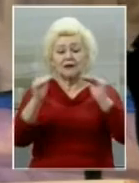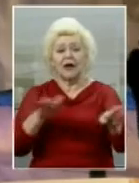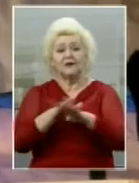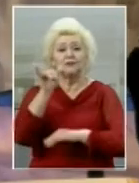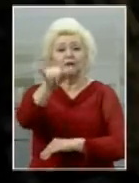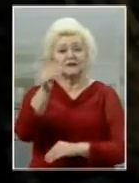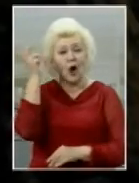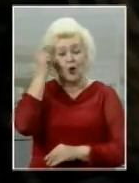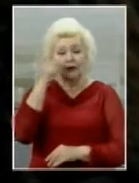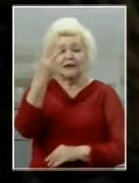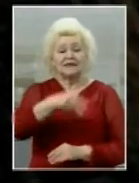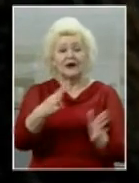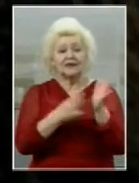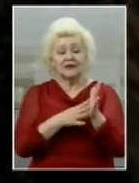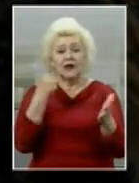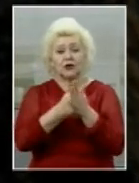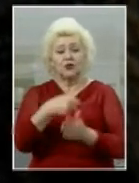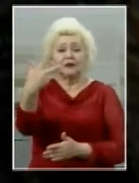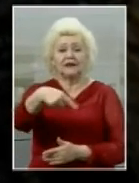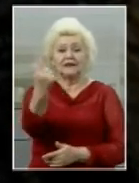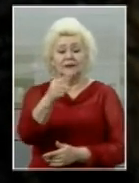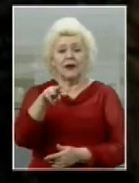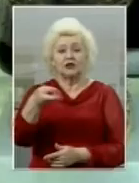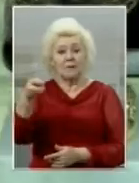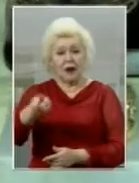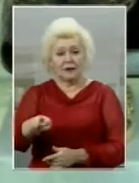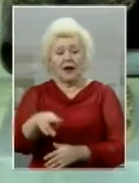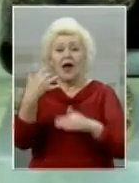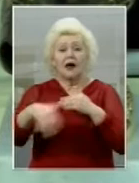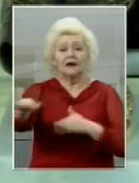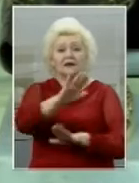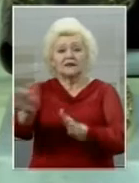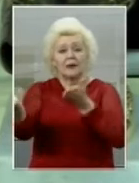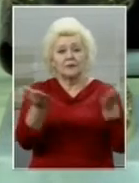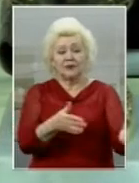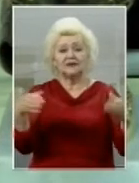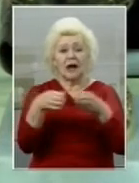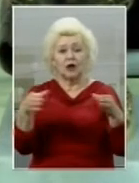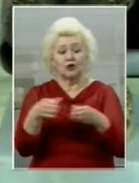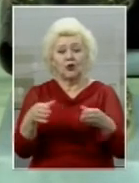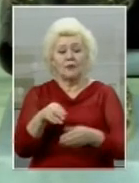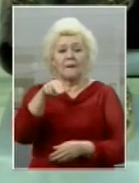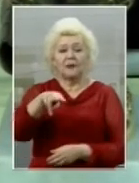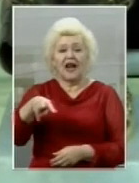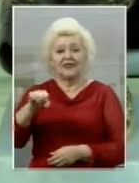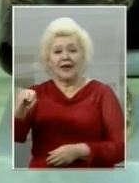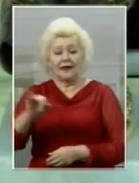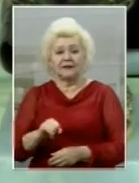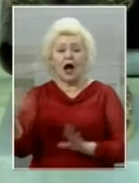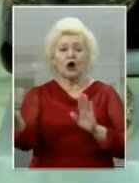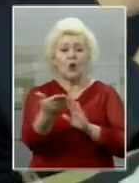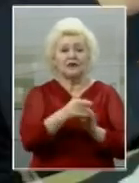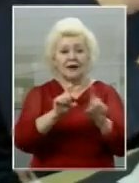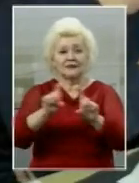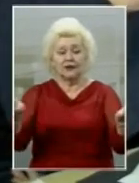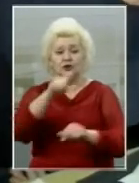відбудеться у Києві з 29 по 31 травня. Херсонщину представлятиме команда «Планета» Комишанської